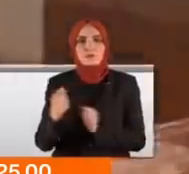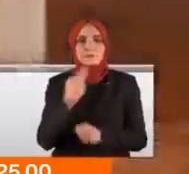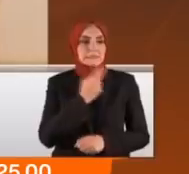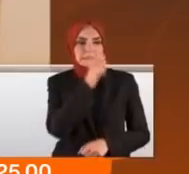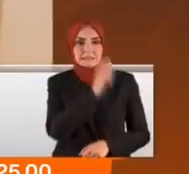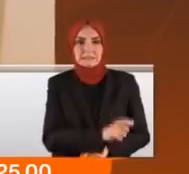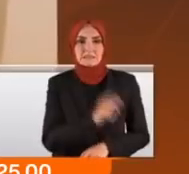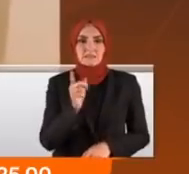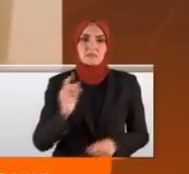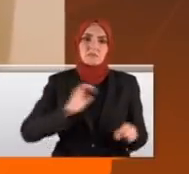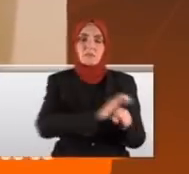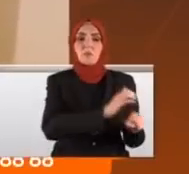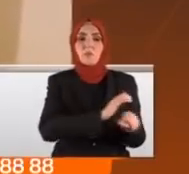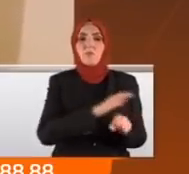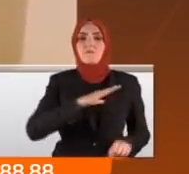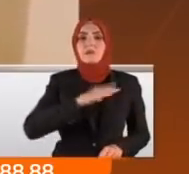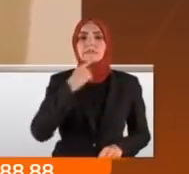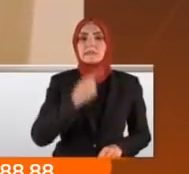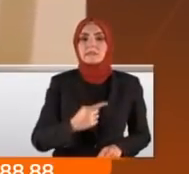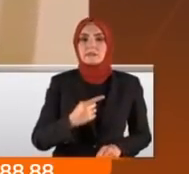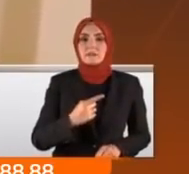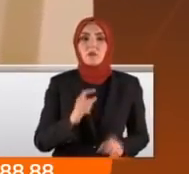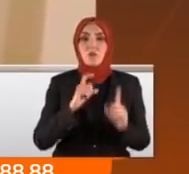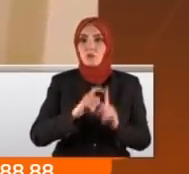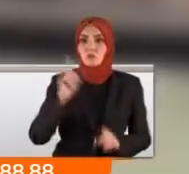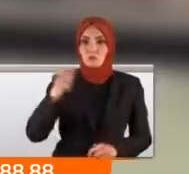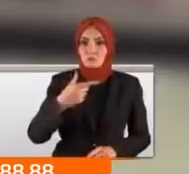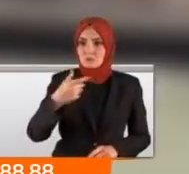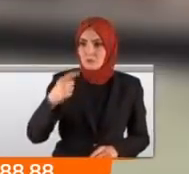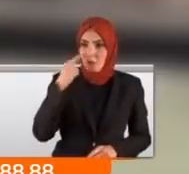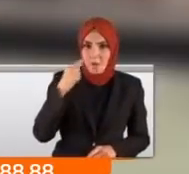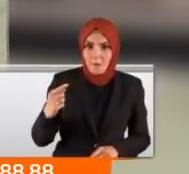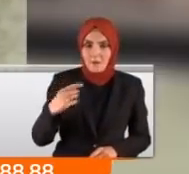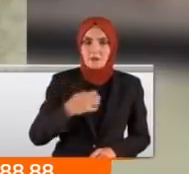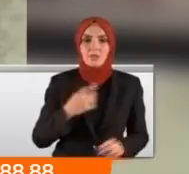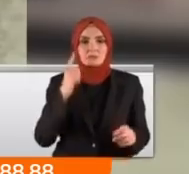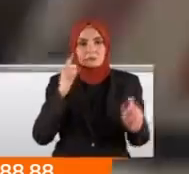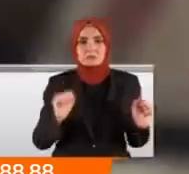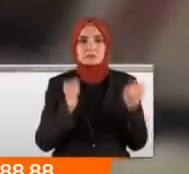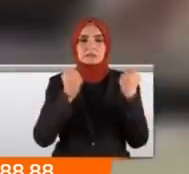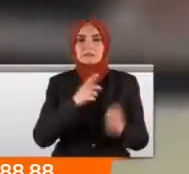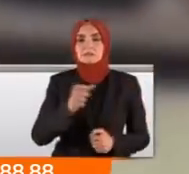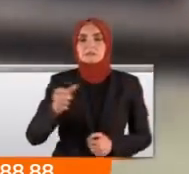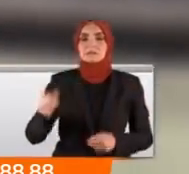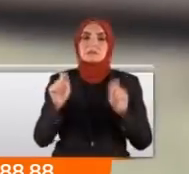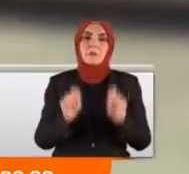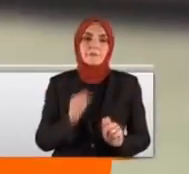alıp kurşun yağdırmaya başlayınca o cinayetleri işlediğini söyledi. Ardından da adliyeye sevk edildi. Bir